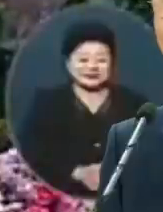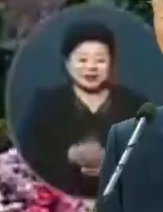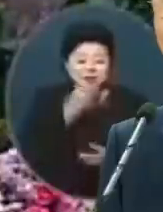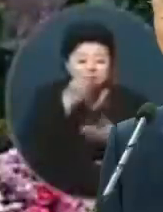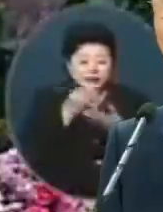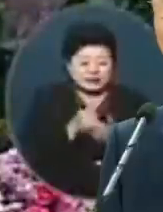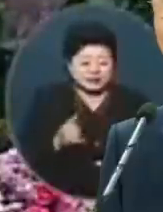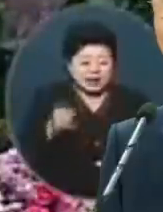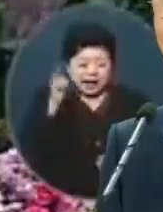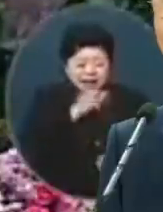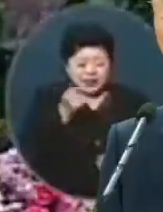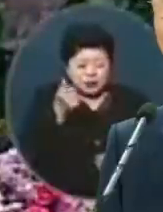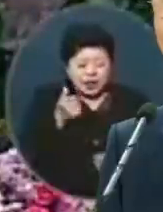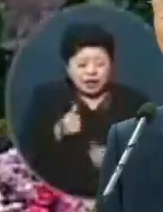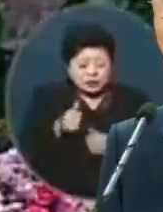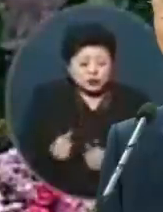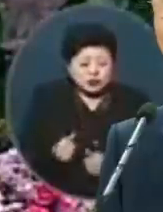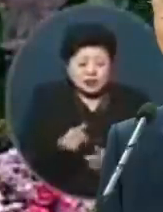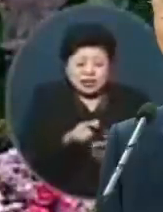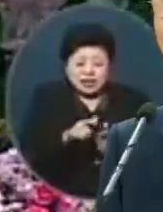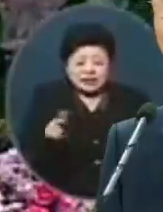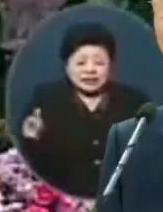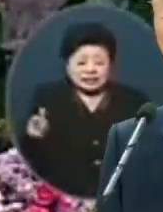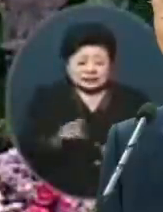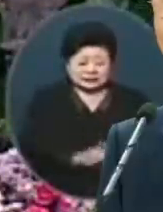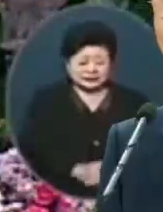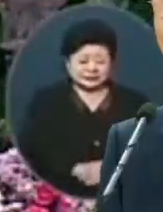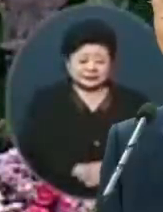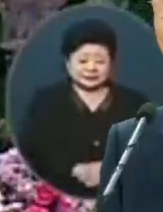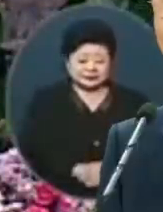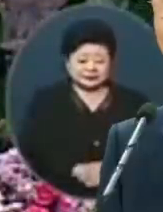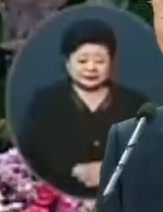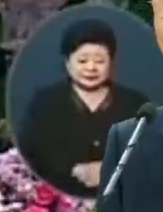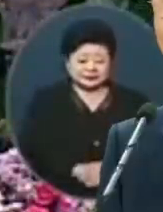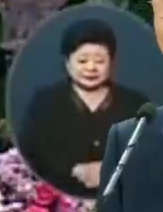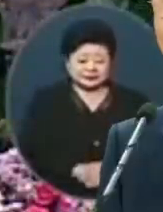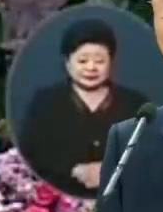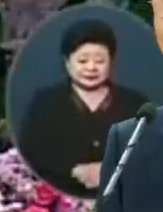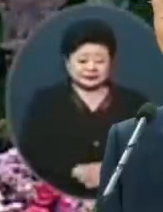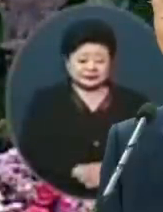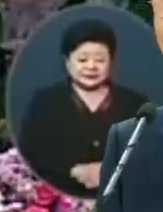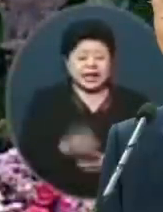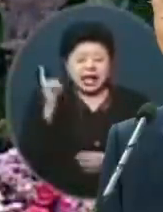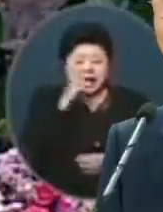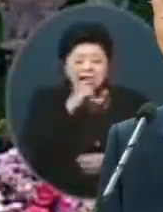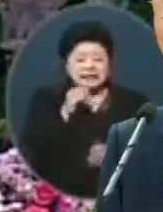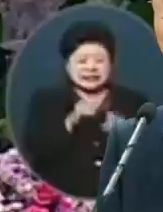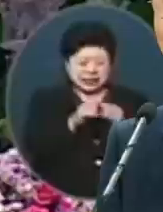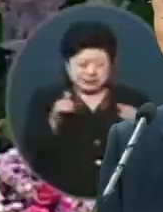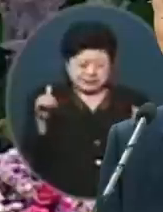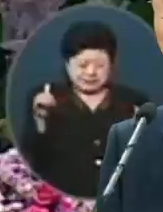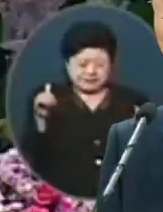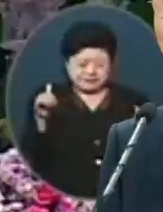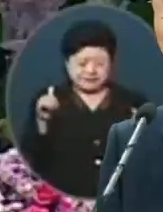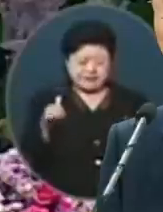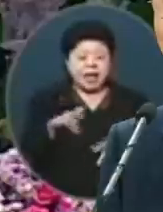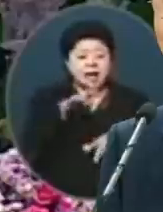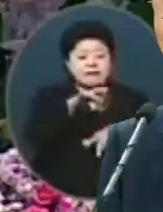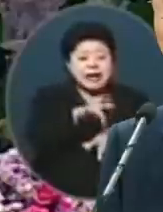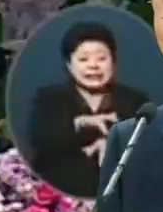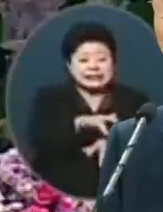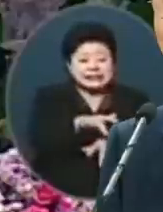복받은 사람은 악인의 꾀를 따르면 복이 없어지는 것입니다. 악인은